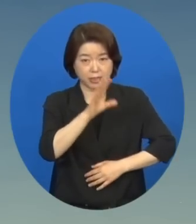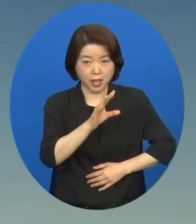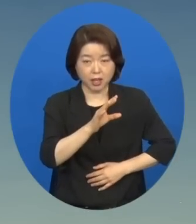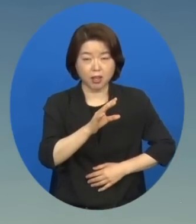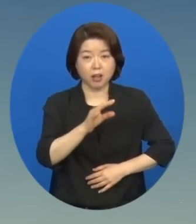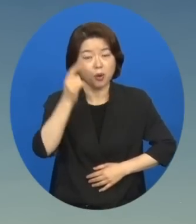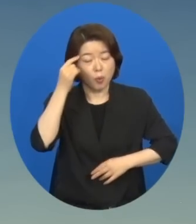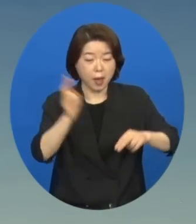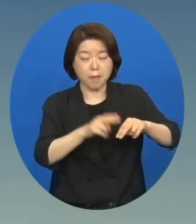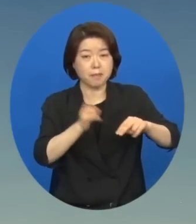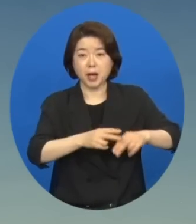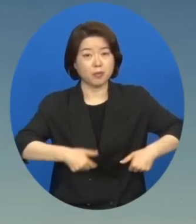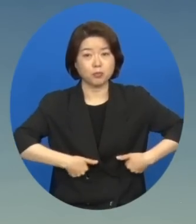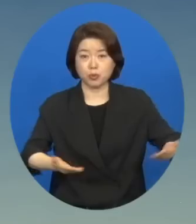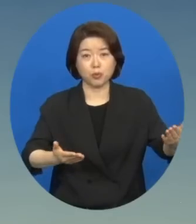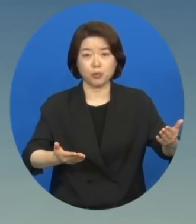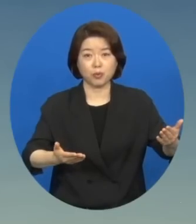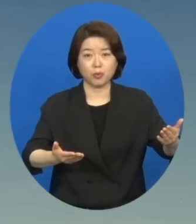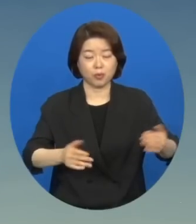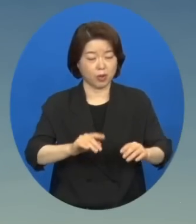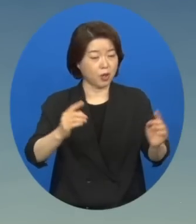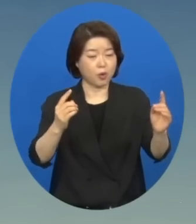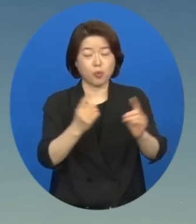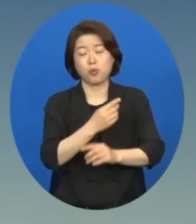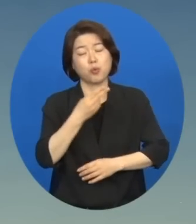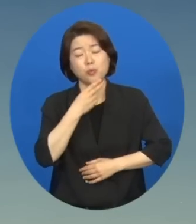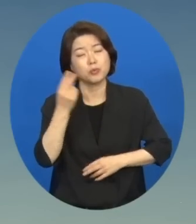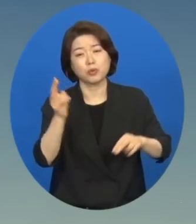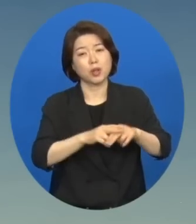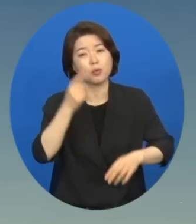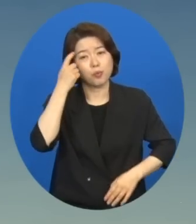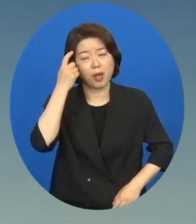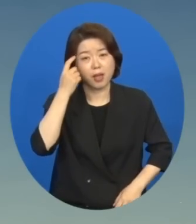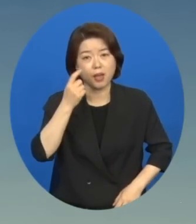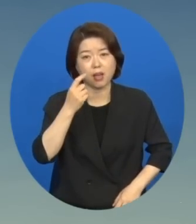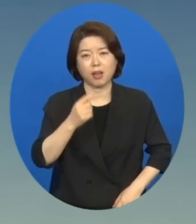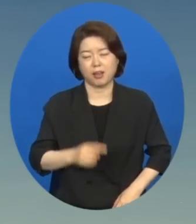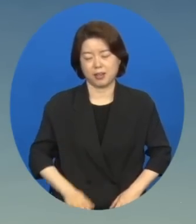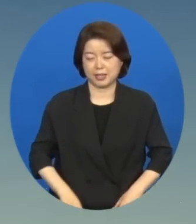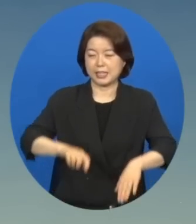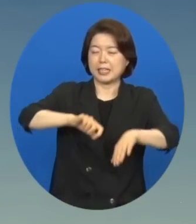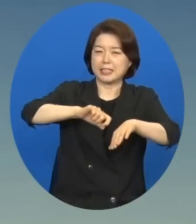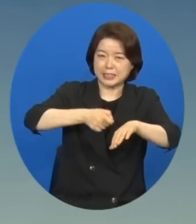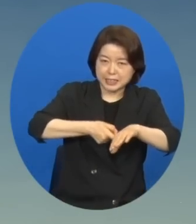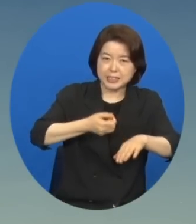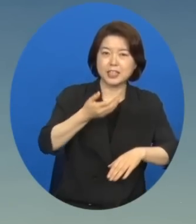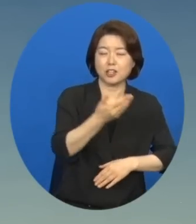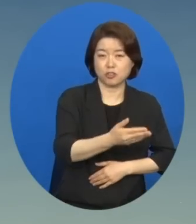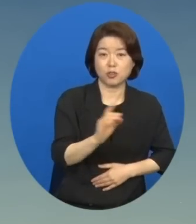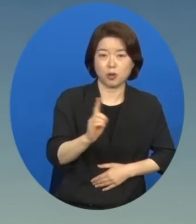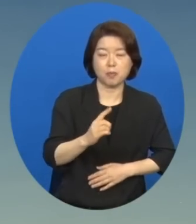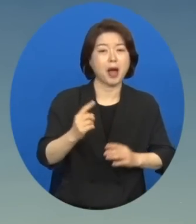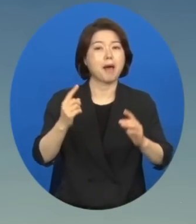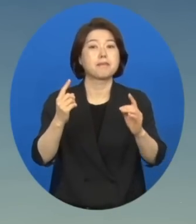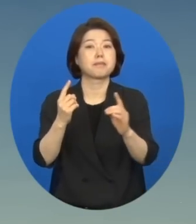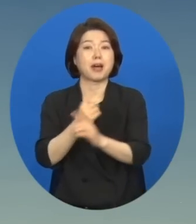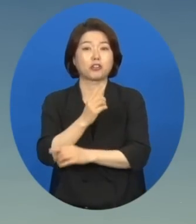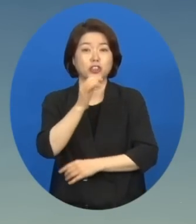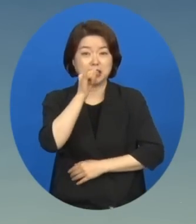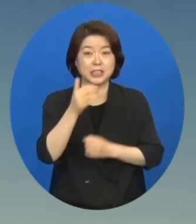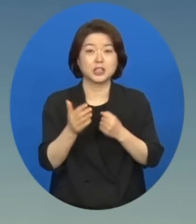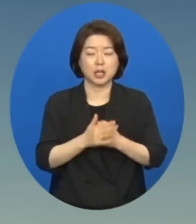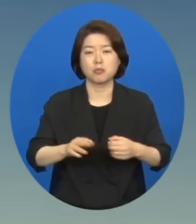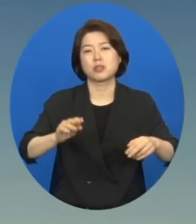굳이 때릴 일이 뭐가 있겠어요? 고칠 수 없는 건데. 징계한다는 것은 바꿀 수 있으니까 징계하는